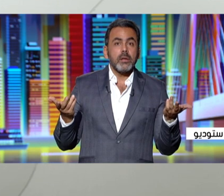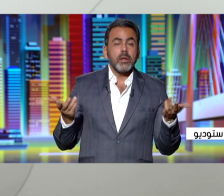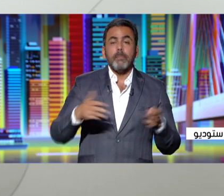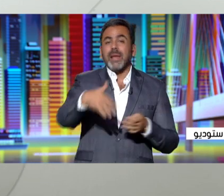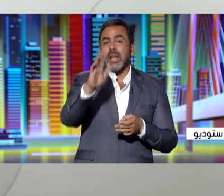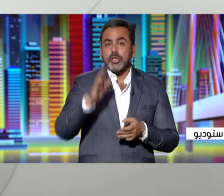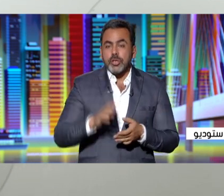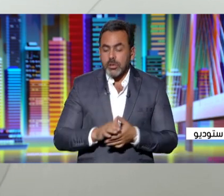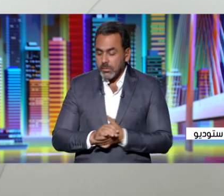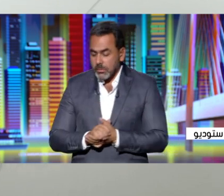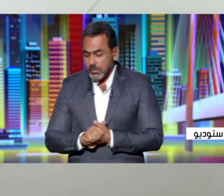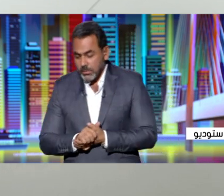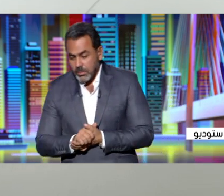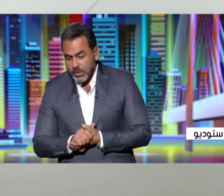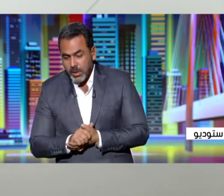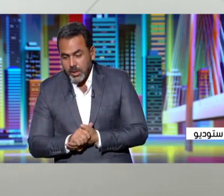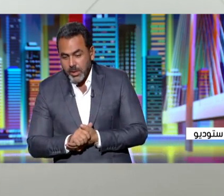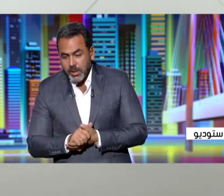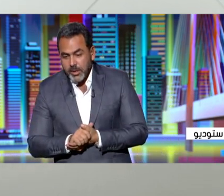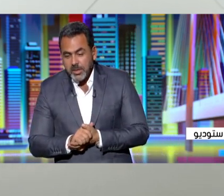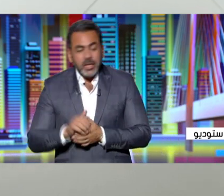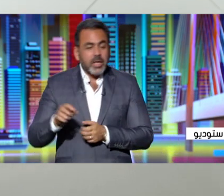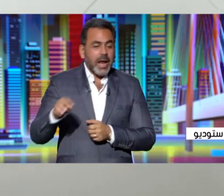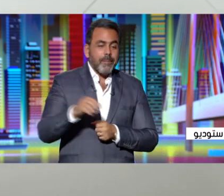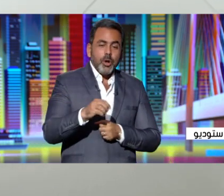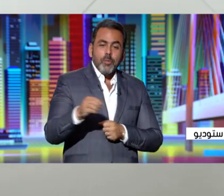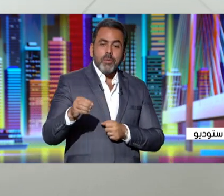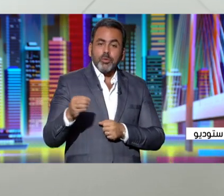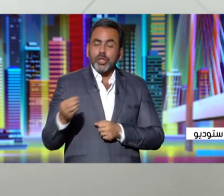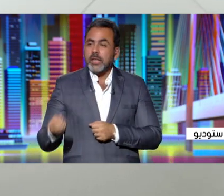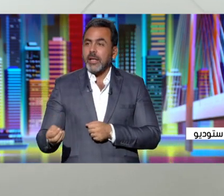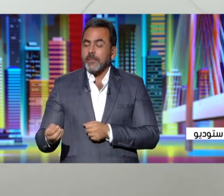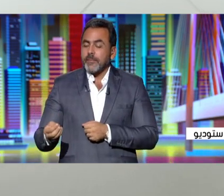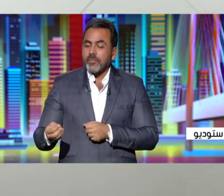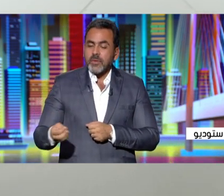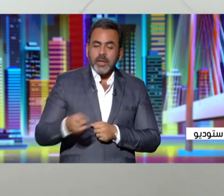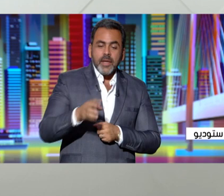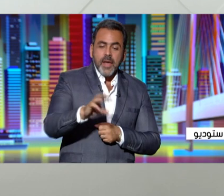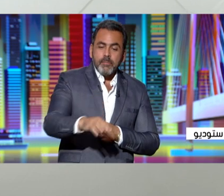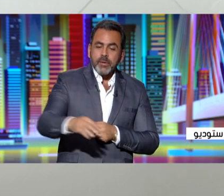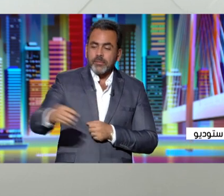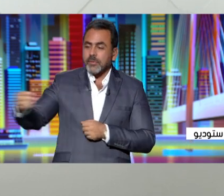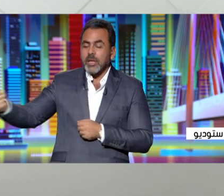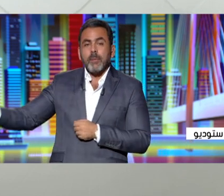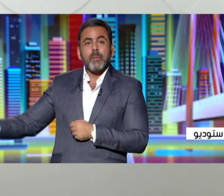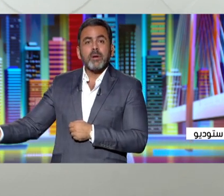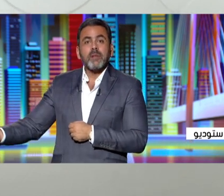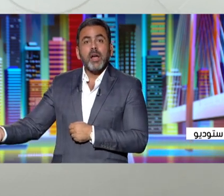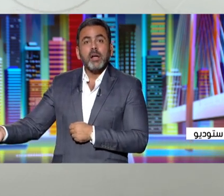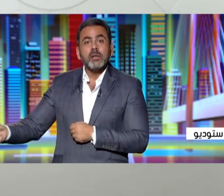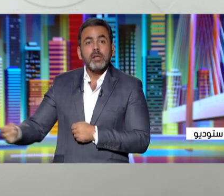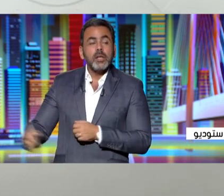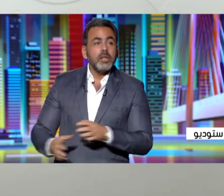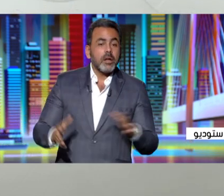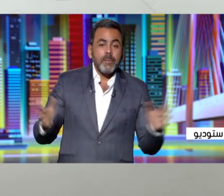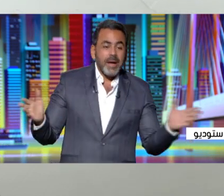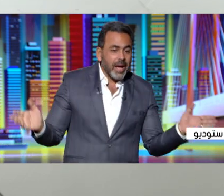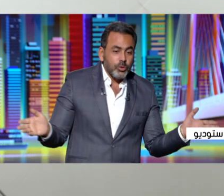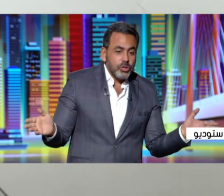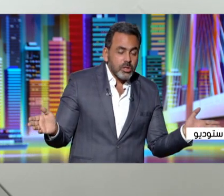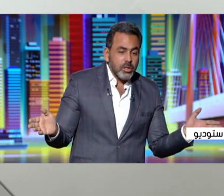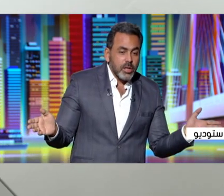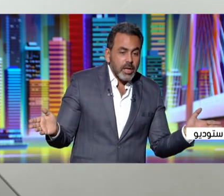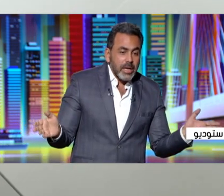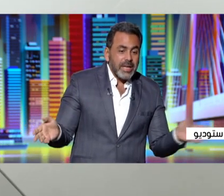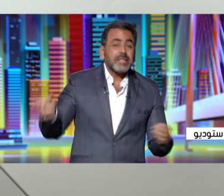ده بلاش سكرتير عام الامم المتحده يذهب الى معبر رفح يرى